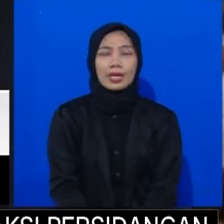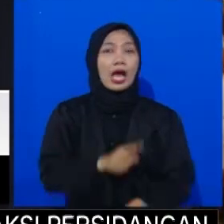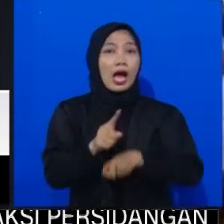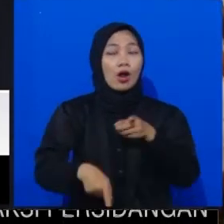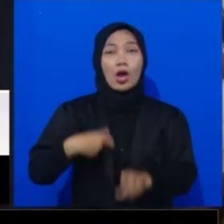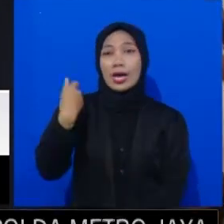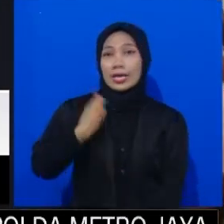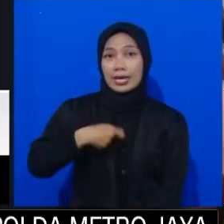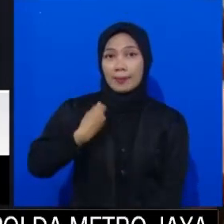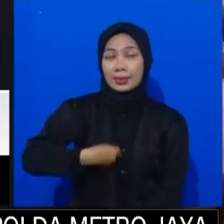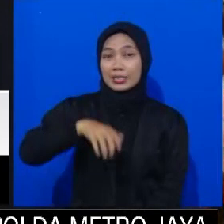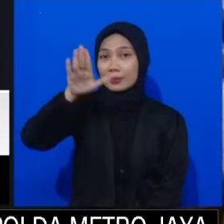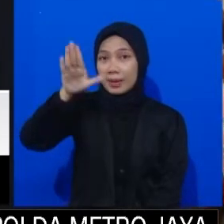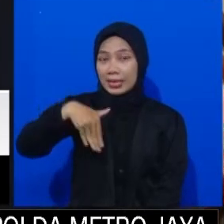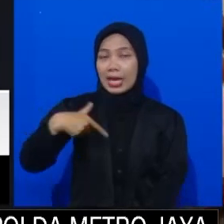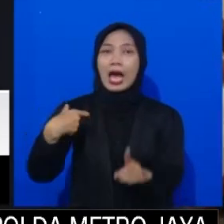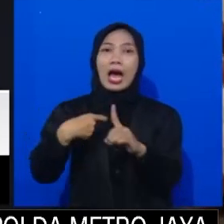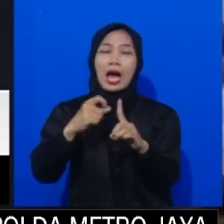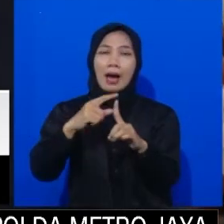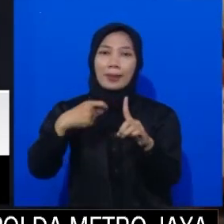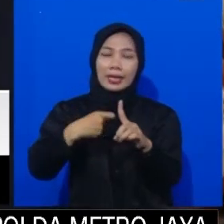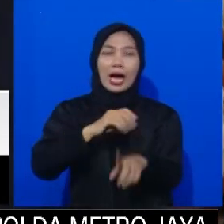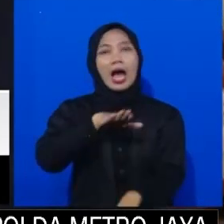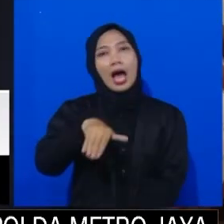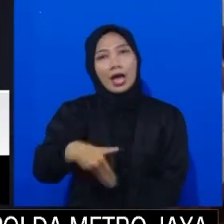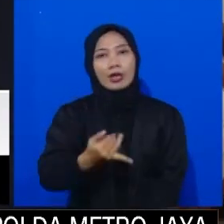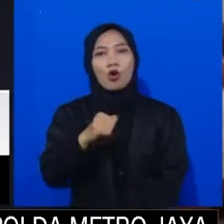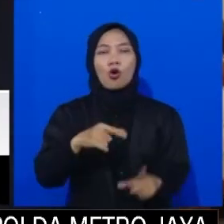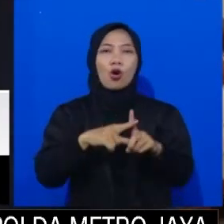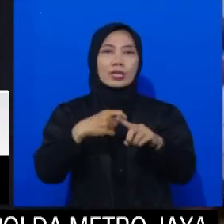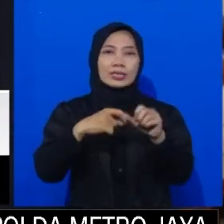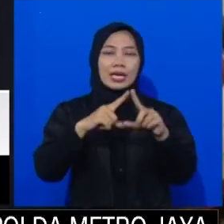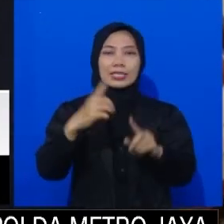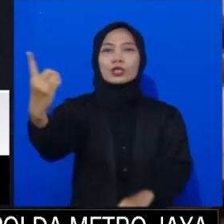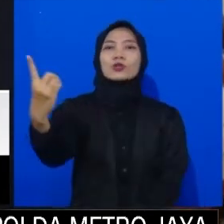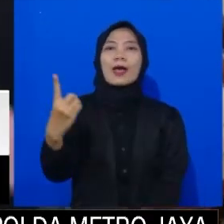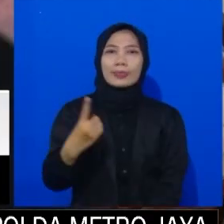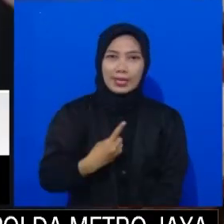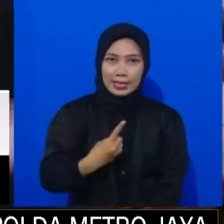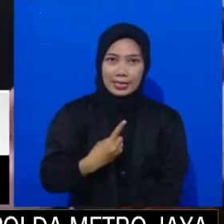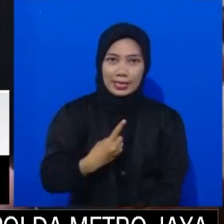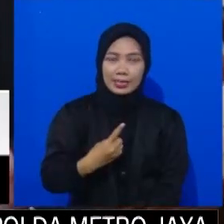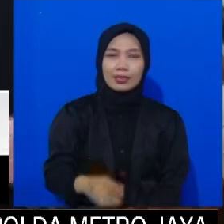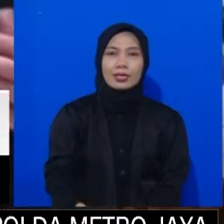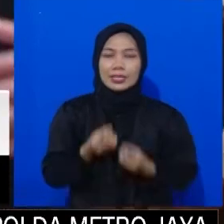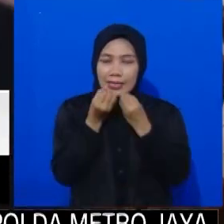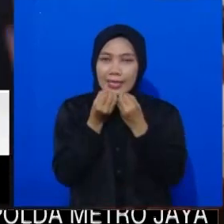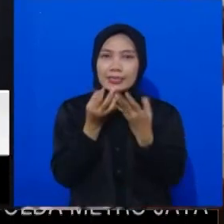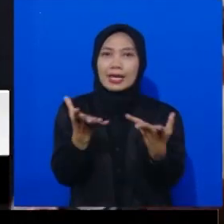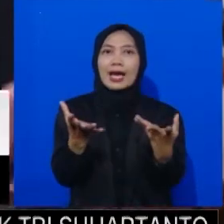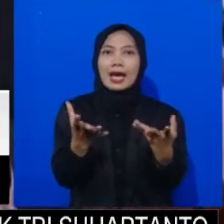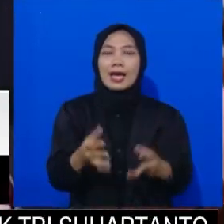dipanggil baik dari KPK, baik dari kejaksaan, ya hormati proses hukum itu. Datang dan berikan penjelasan,